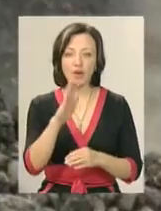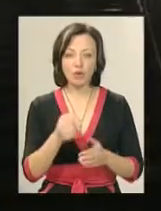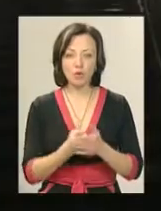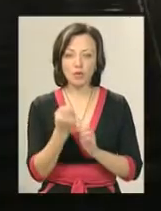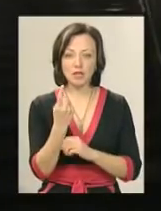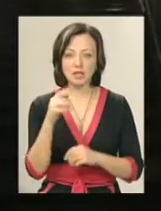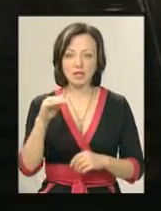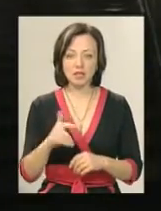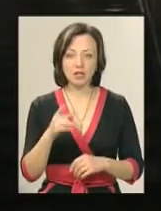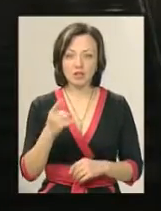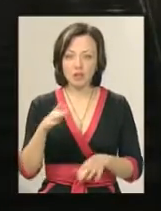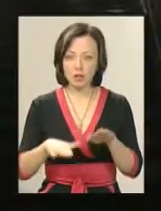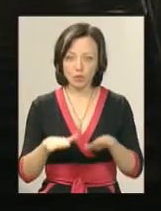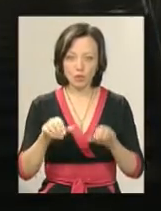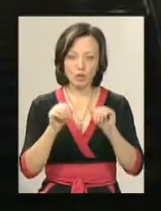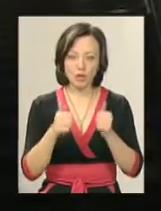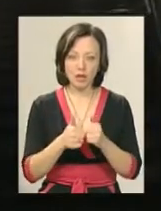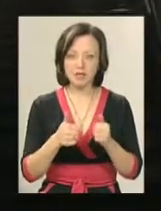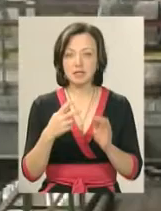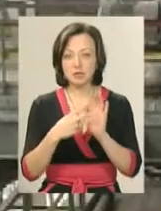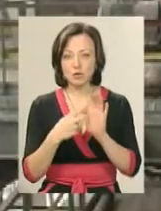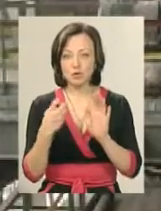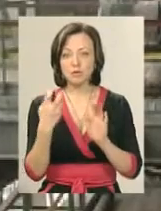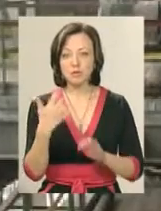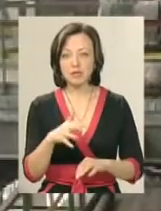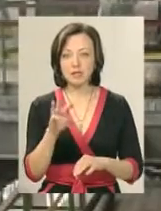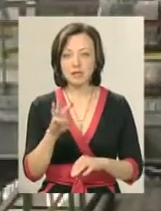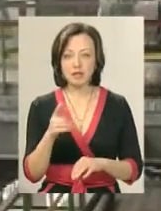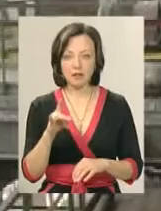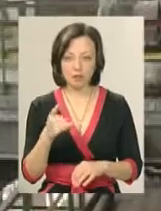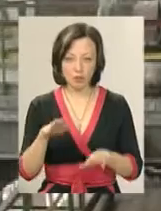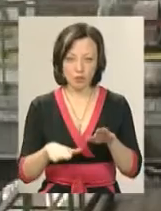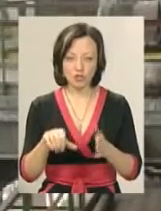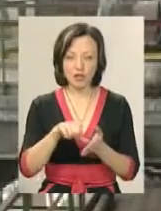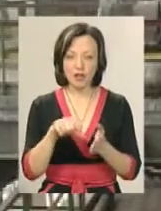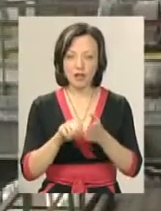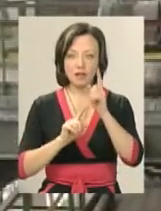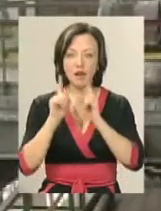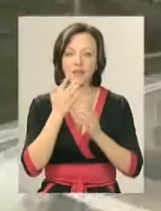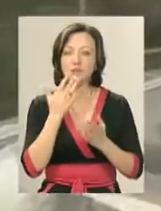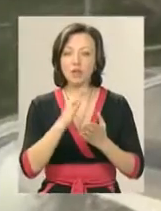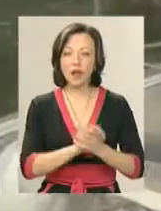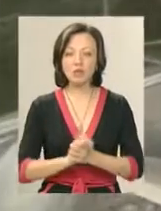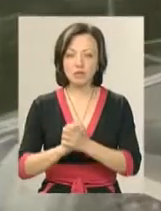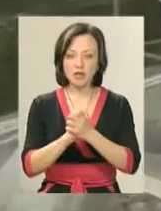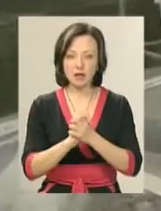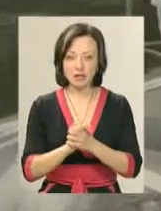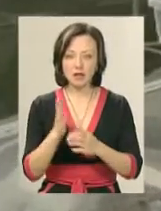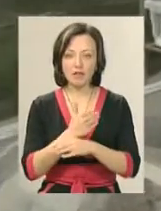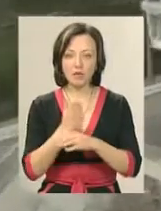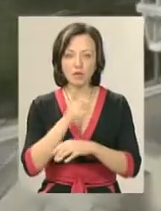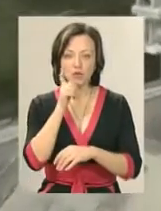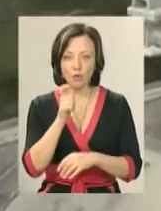11 тисяч гривень за тонну, буряка – 753 гривні за тонну. Член Ради Національної асоціації цукровиків Олександр Співак